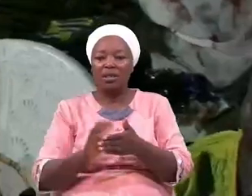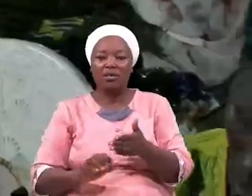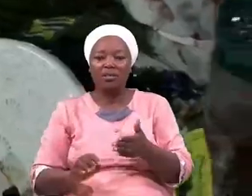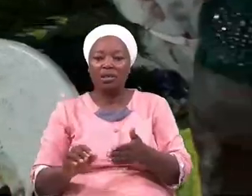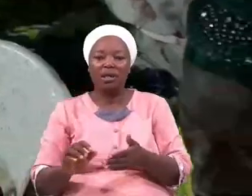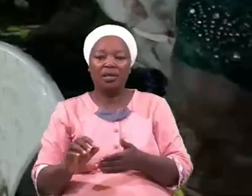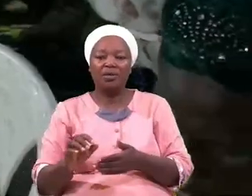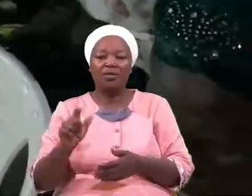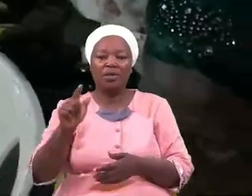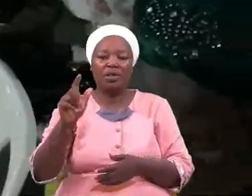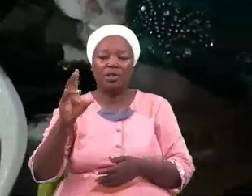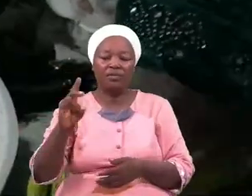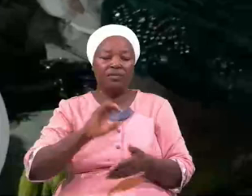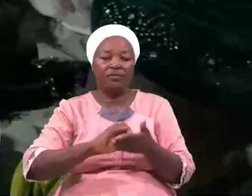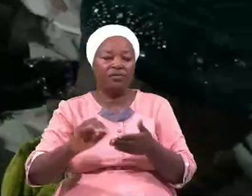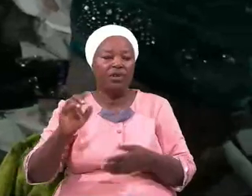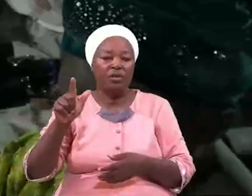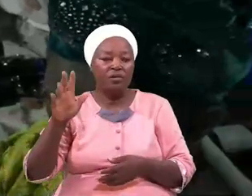Actes 27, 25.